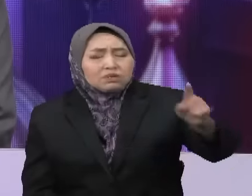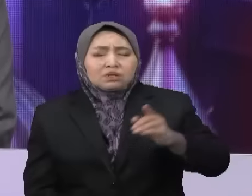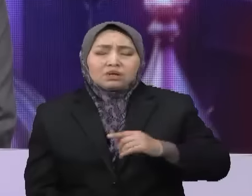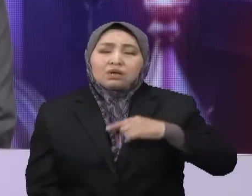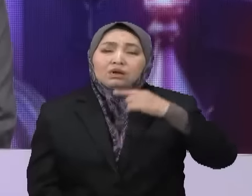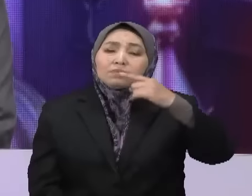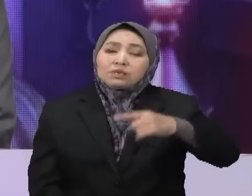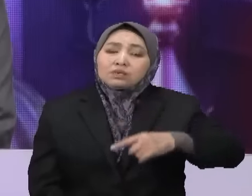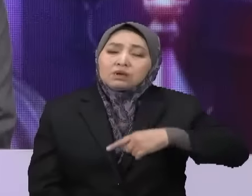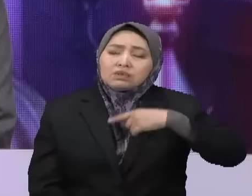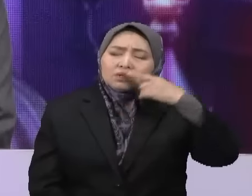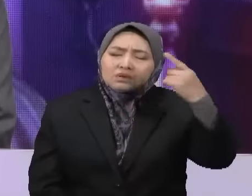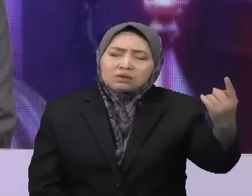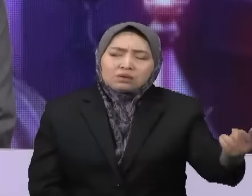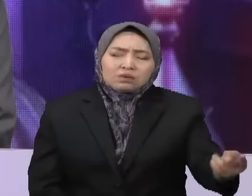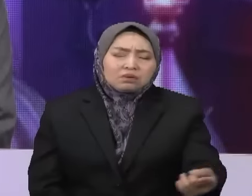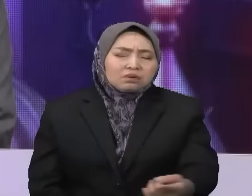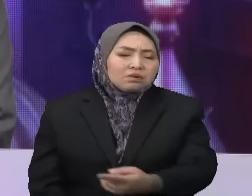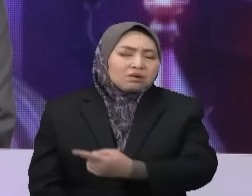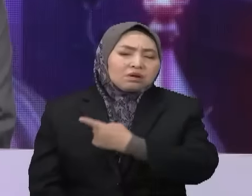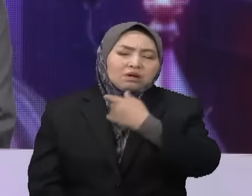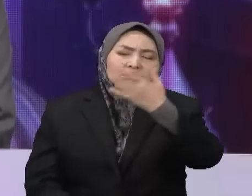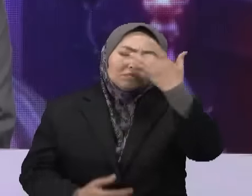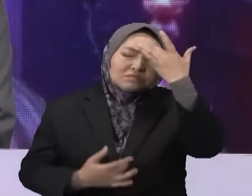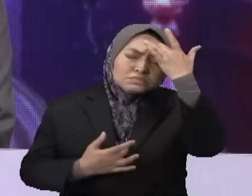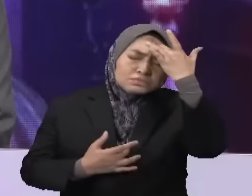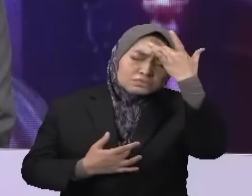يعتذرون إليكم إذا